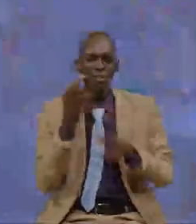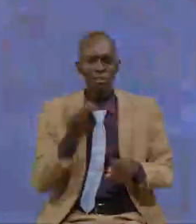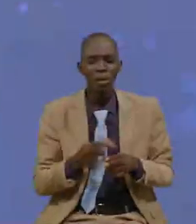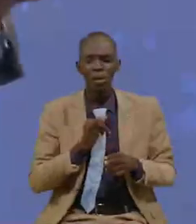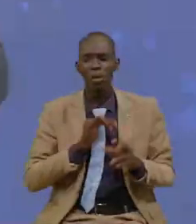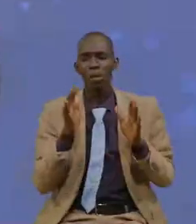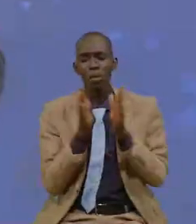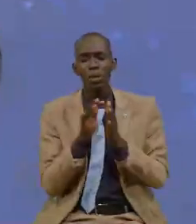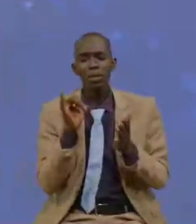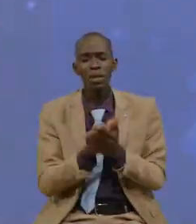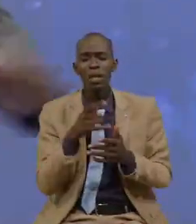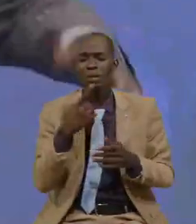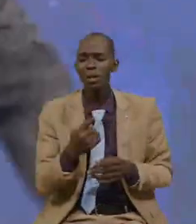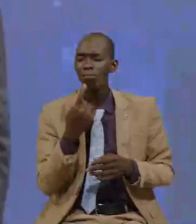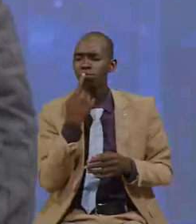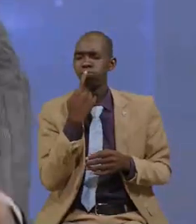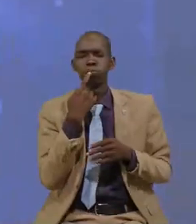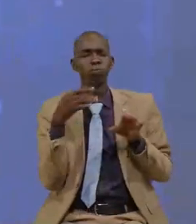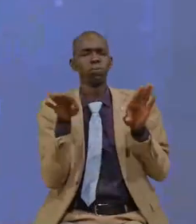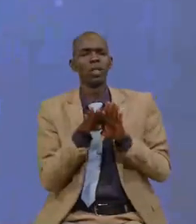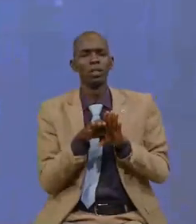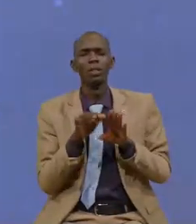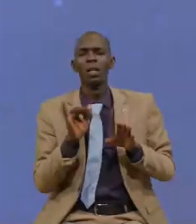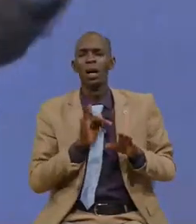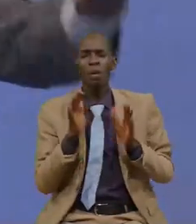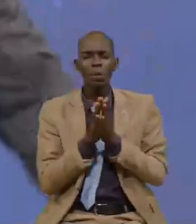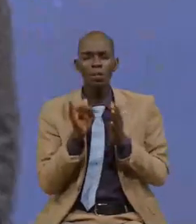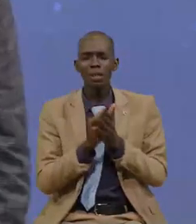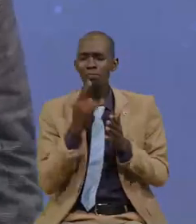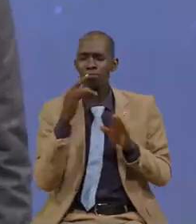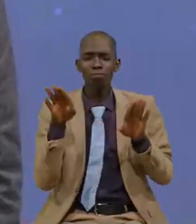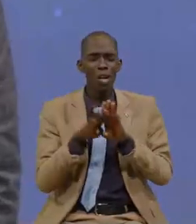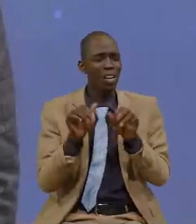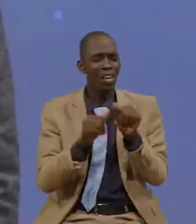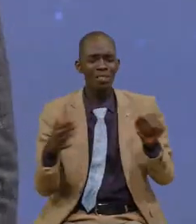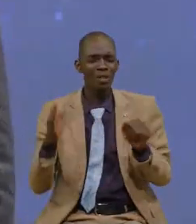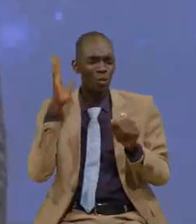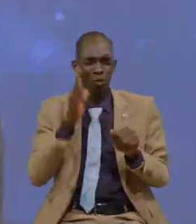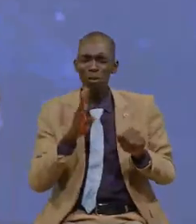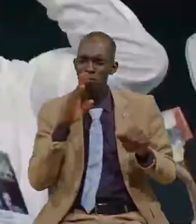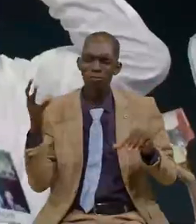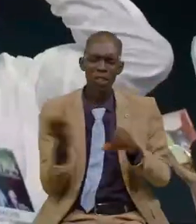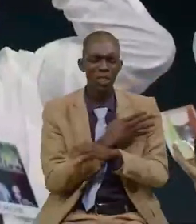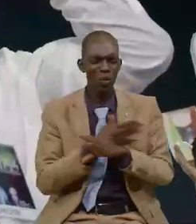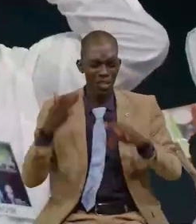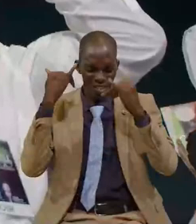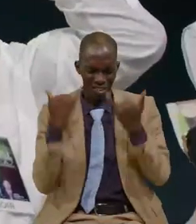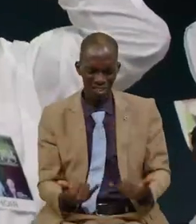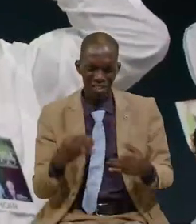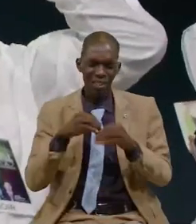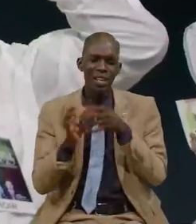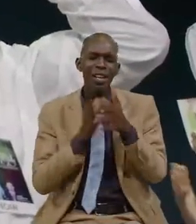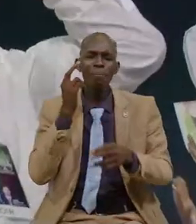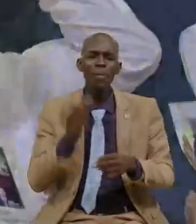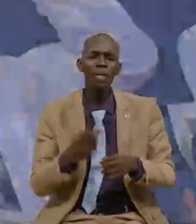affranchisse. Je prie que le mutisme et la surdité disparaissent maintenant